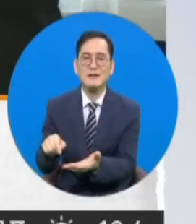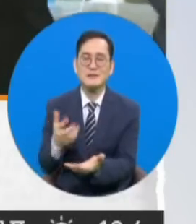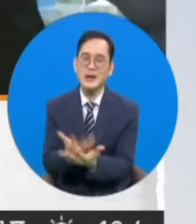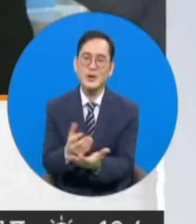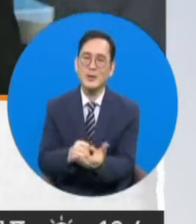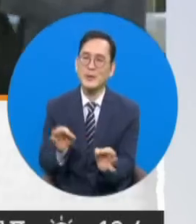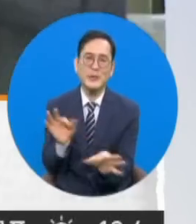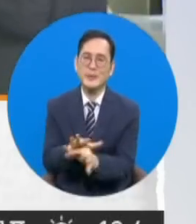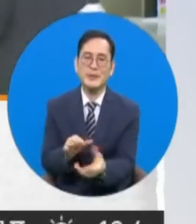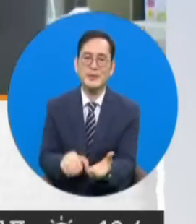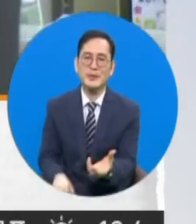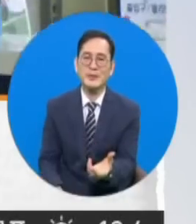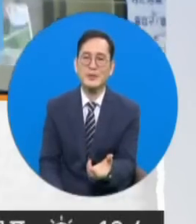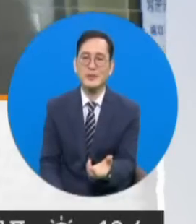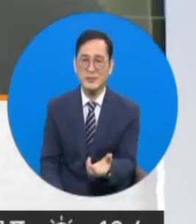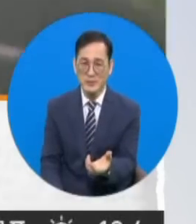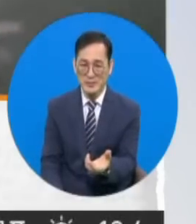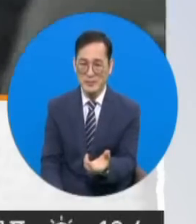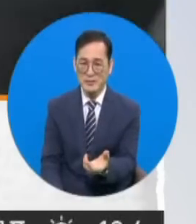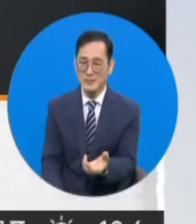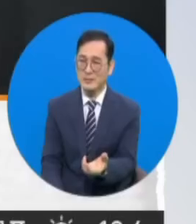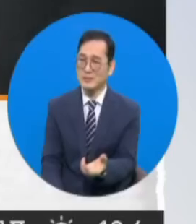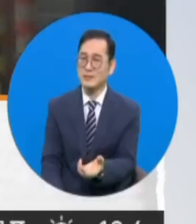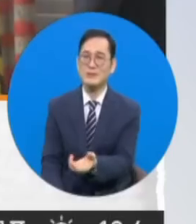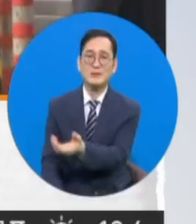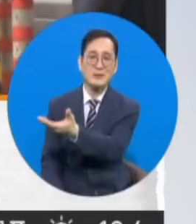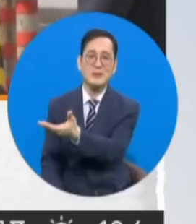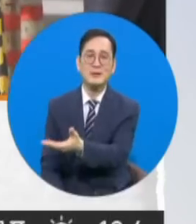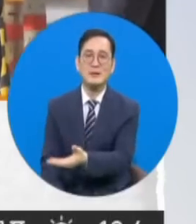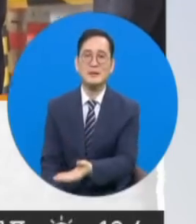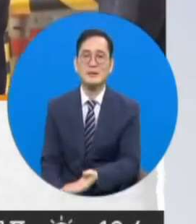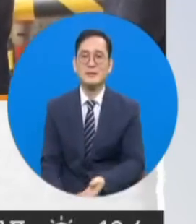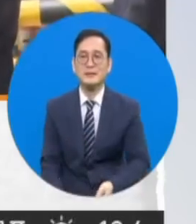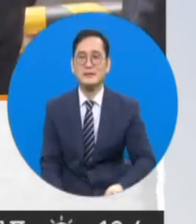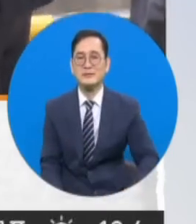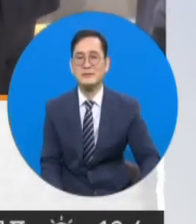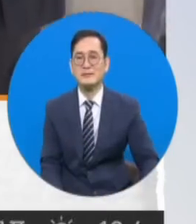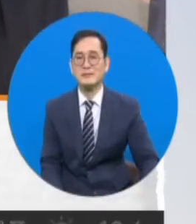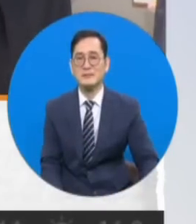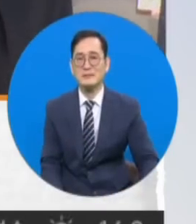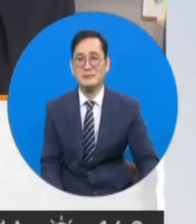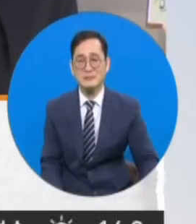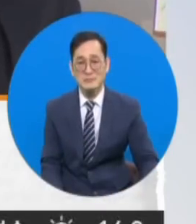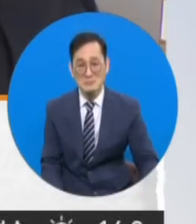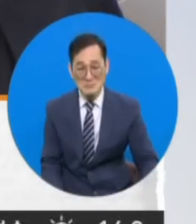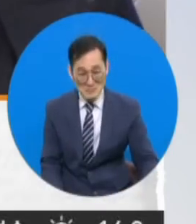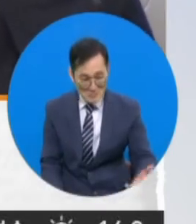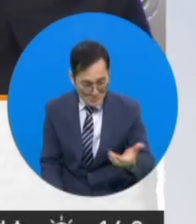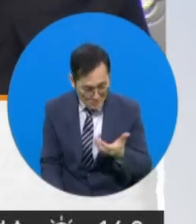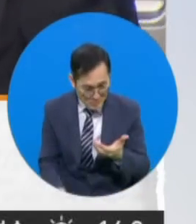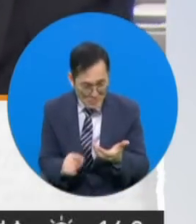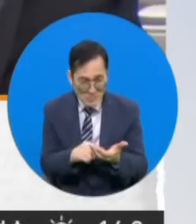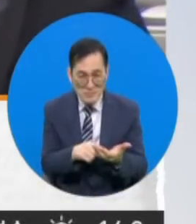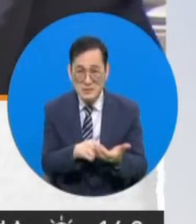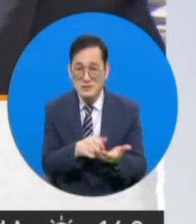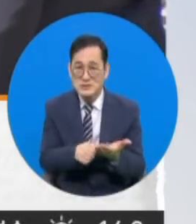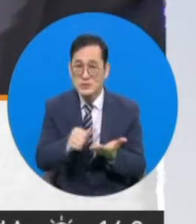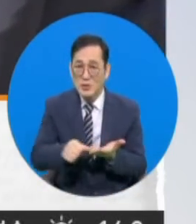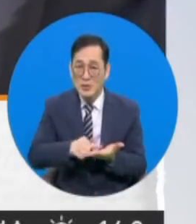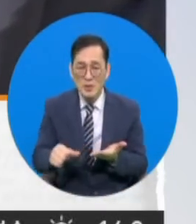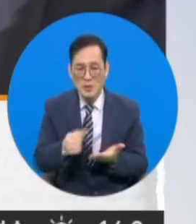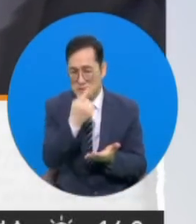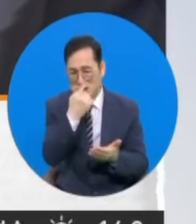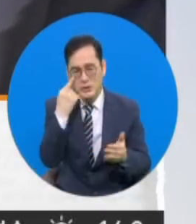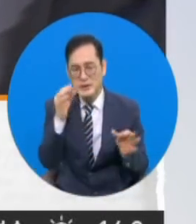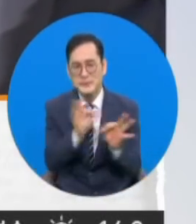괴롭히지 말고 나를 구속하라고 하는데 진짜 구속되게 생겼어요이 폰을 제출함으로써 증거인멸의 시도를 하려는게 너무